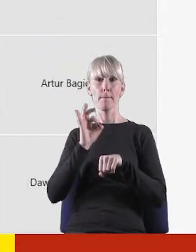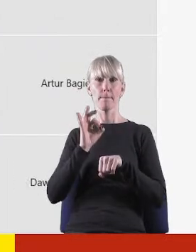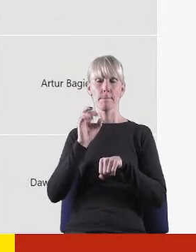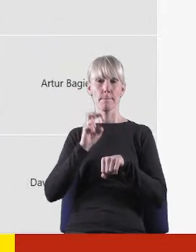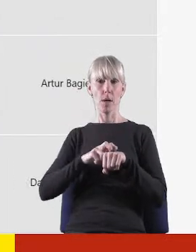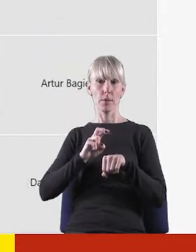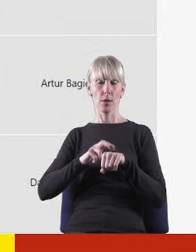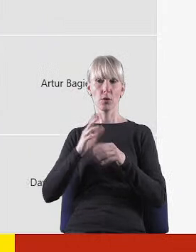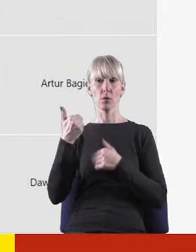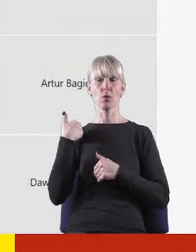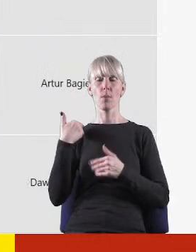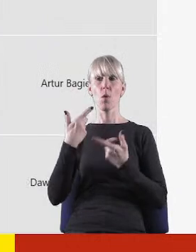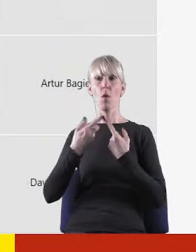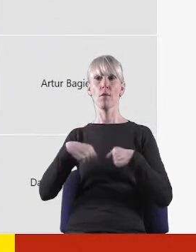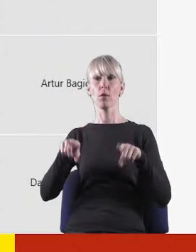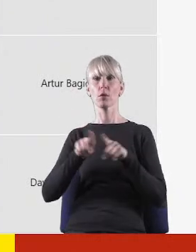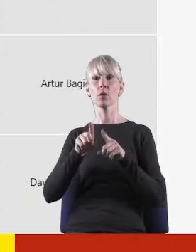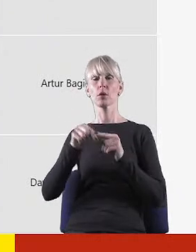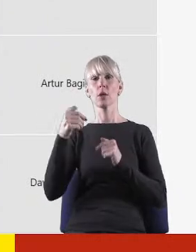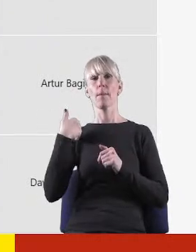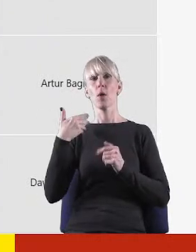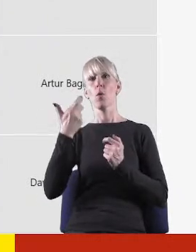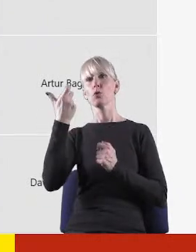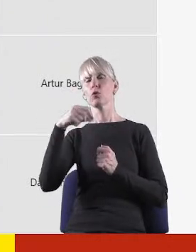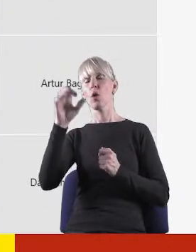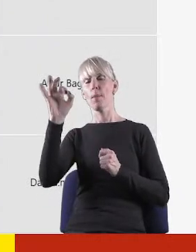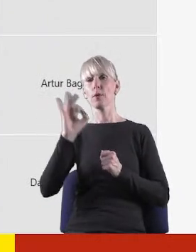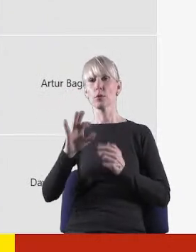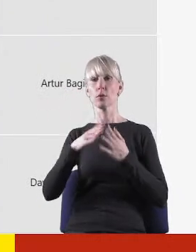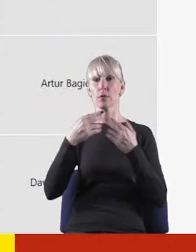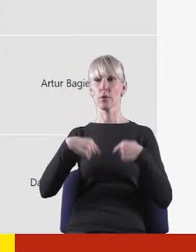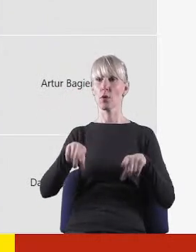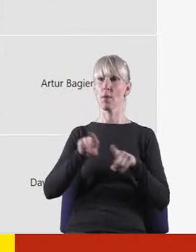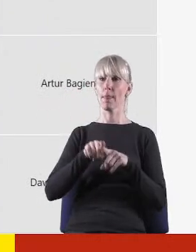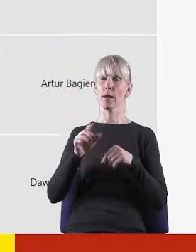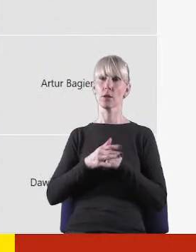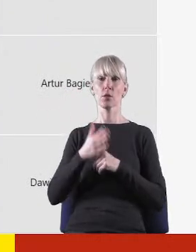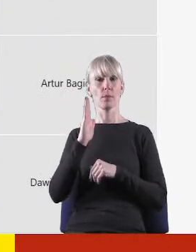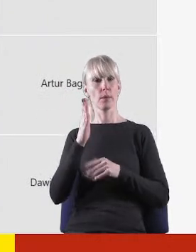zrealizowane i czy tam jest 100% wykonania, czy to jeszcze czeka na realizację?